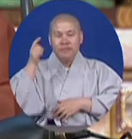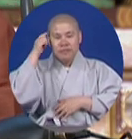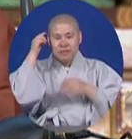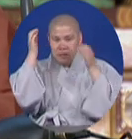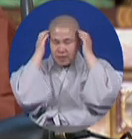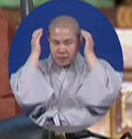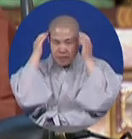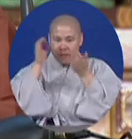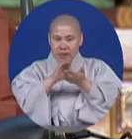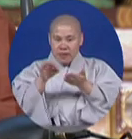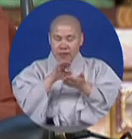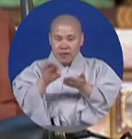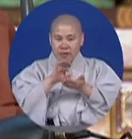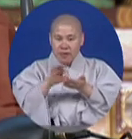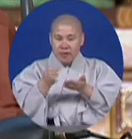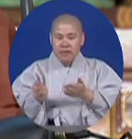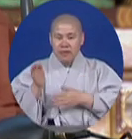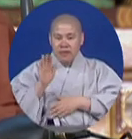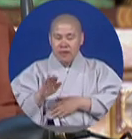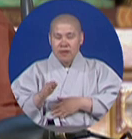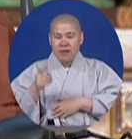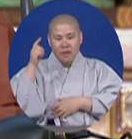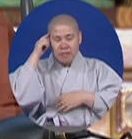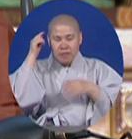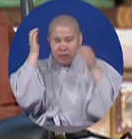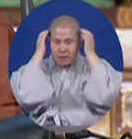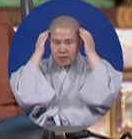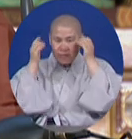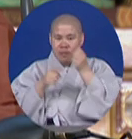우리가 쓰는데요. 번뇌라는 게 뭐냐?